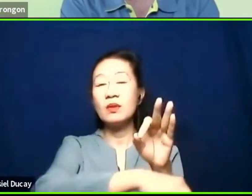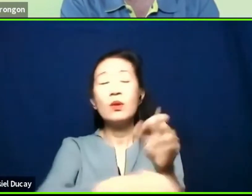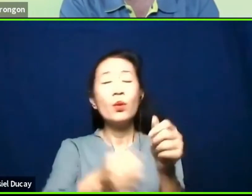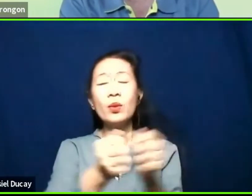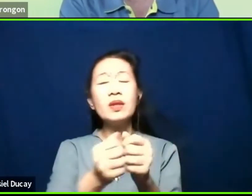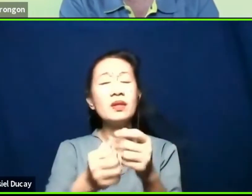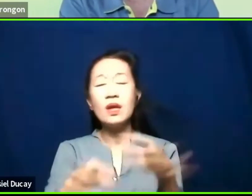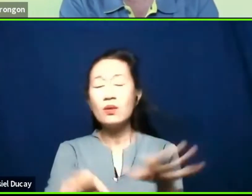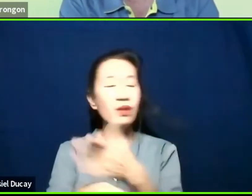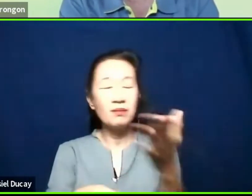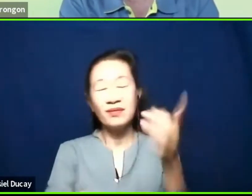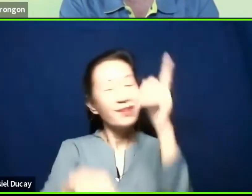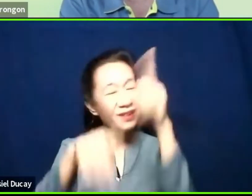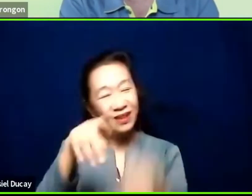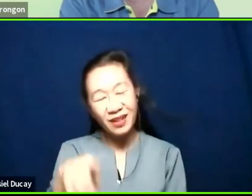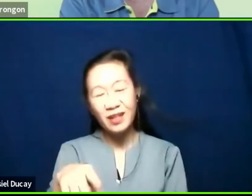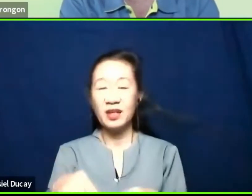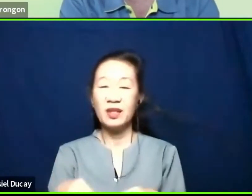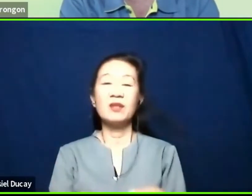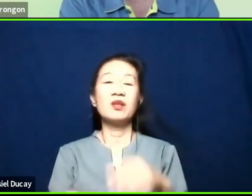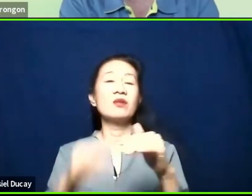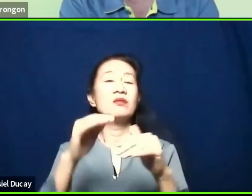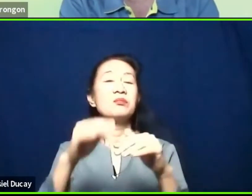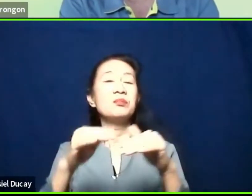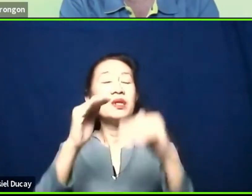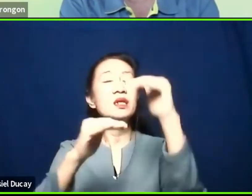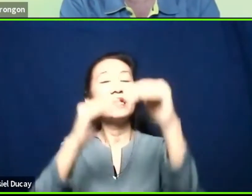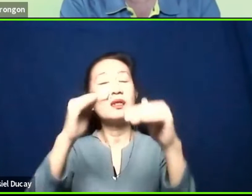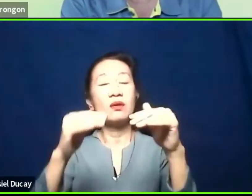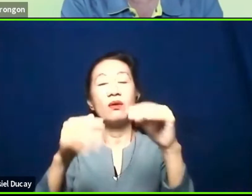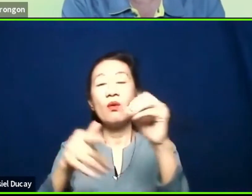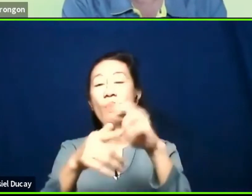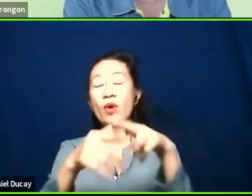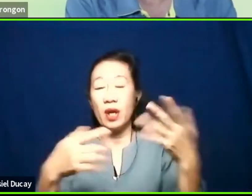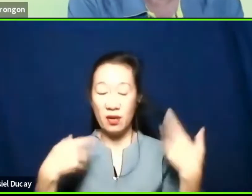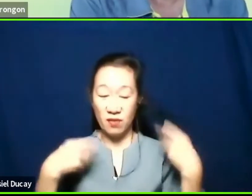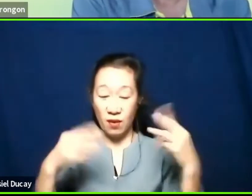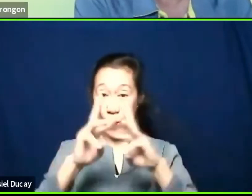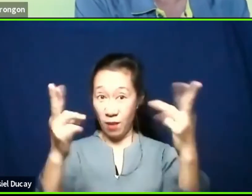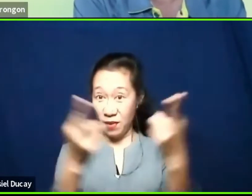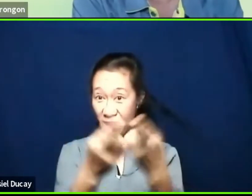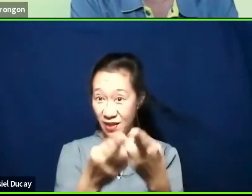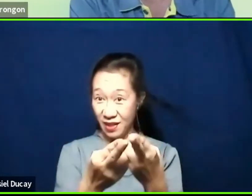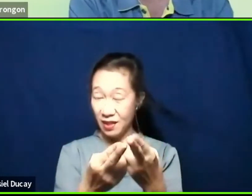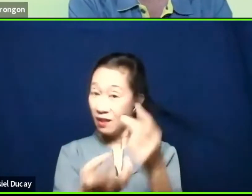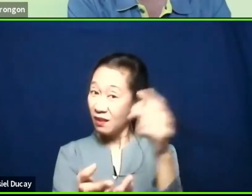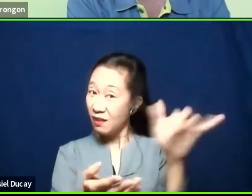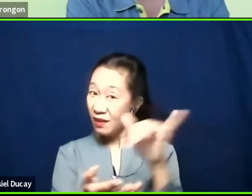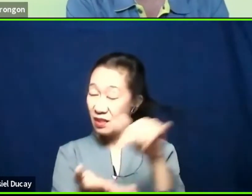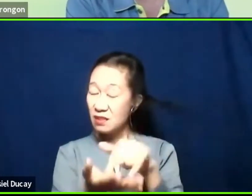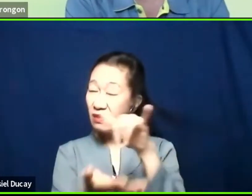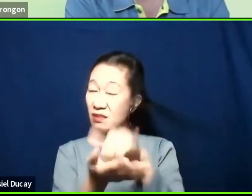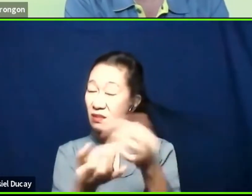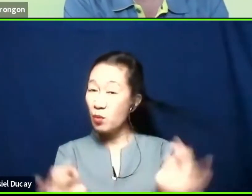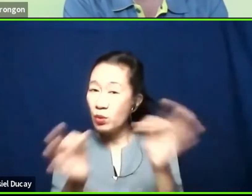natin mabubuo o hindi tayo magkakaroon ng webinar na ito na napaka-importante. Alam nyo, ito ang